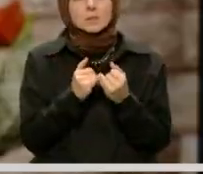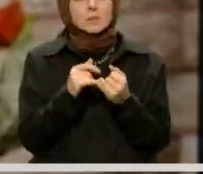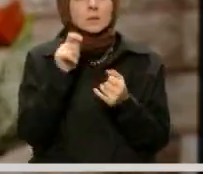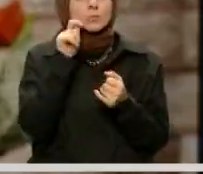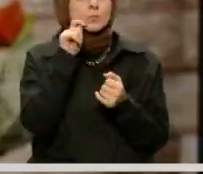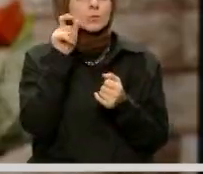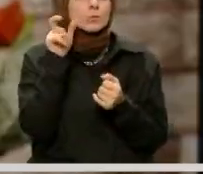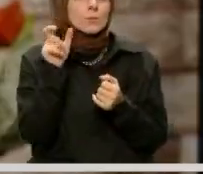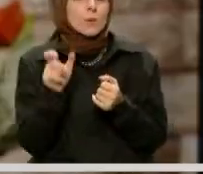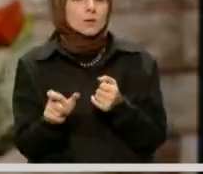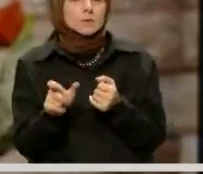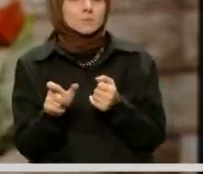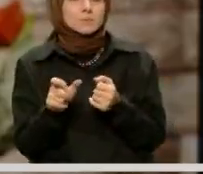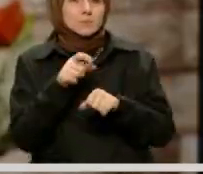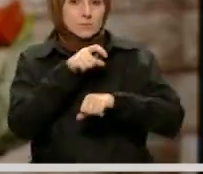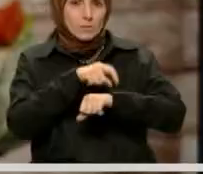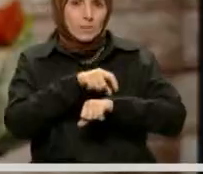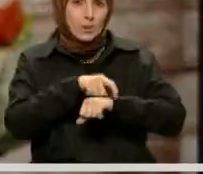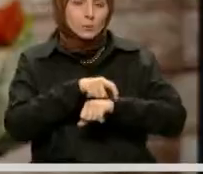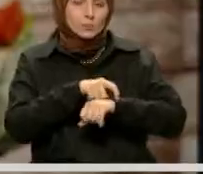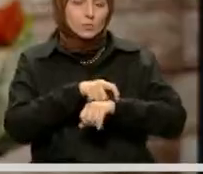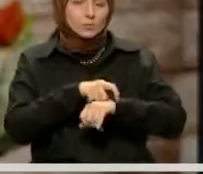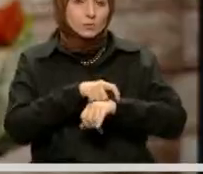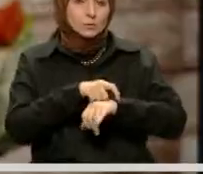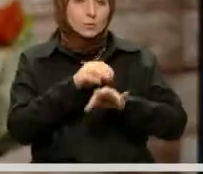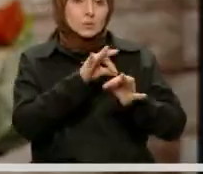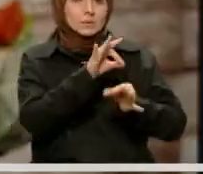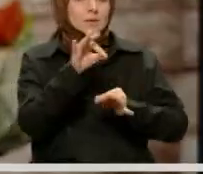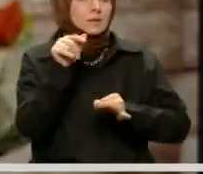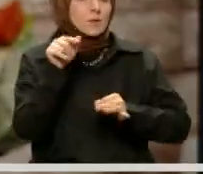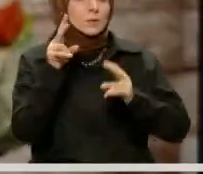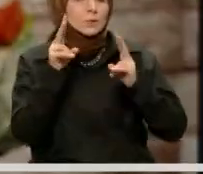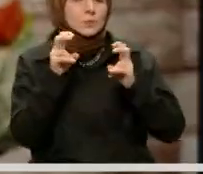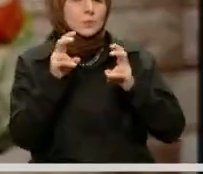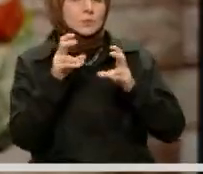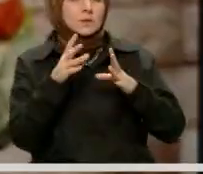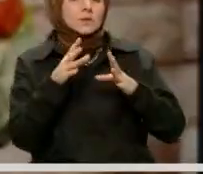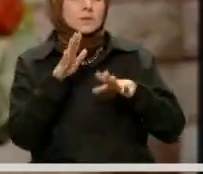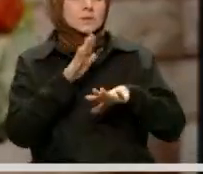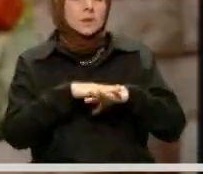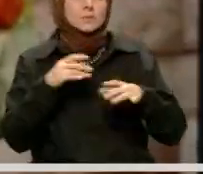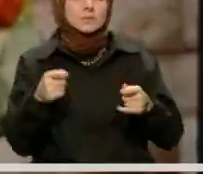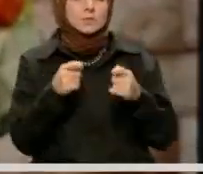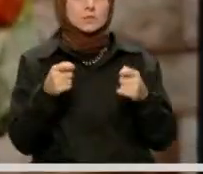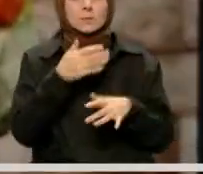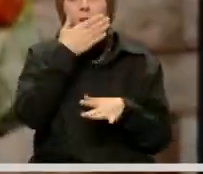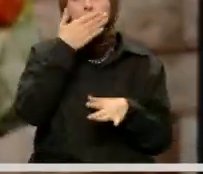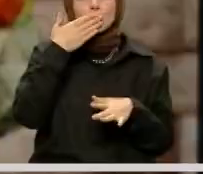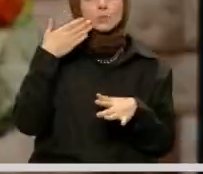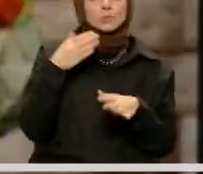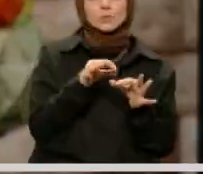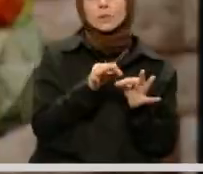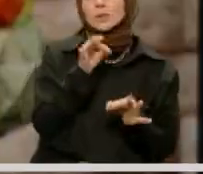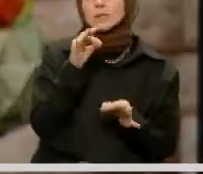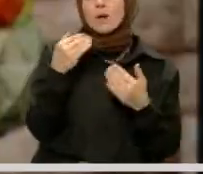Müslüman hekim kardeşlerimiz bu konuda tarafsız yaptıkları çalışmalarda orucun insan bedenine